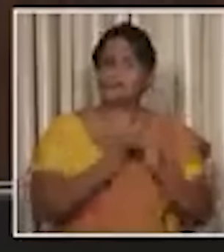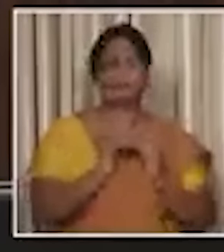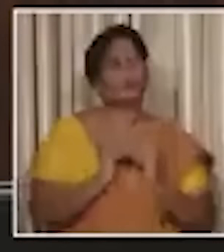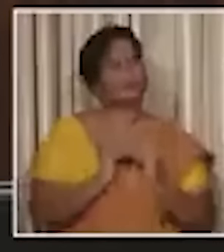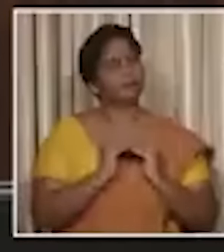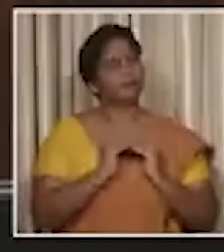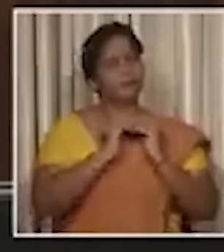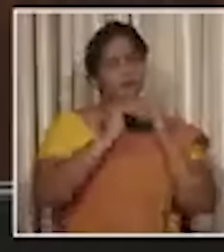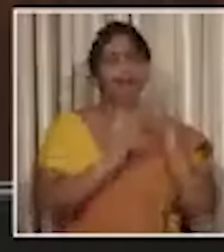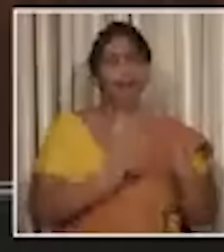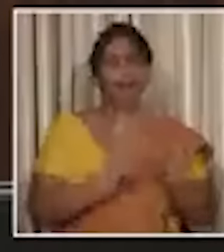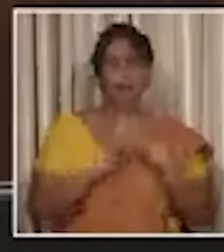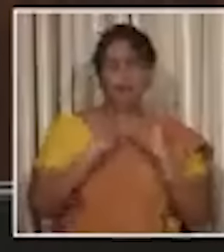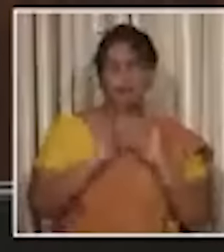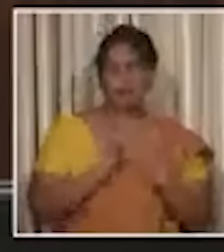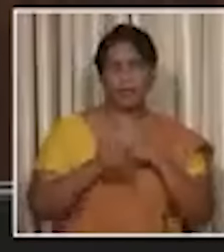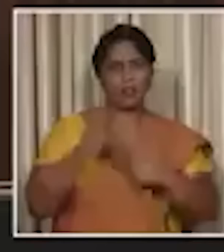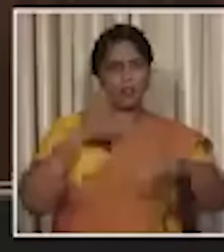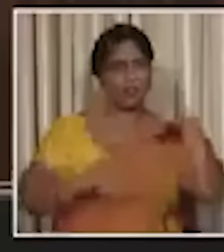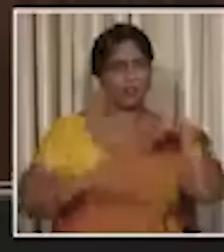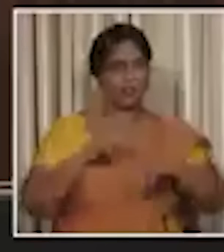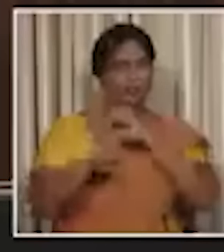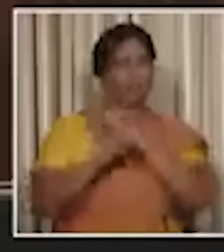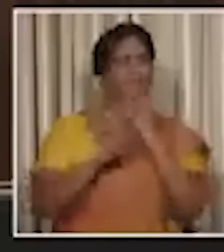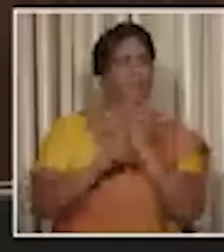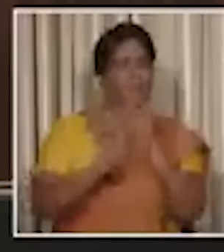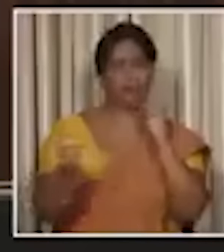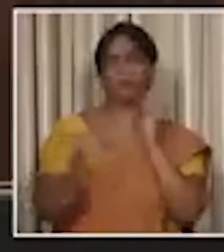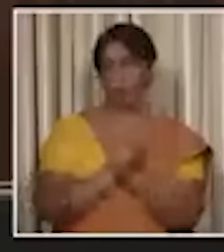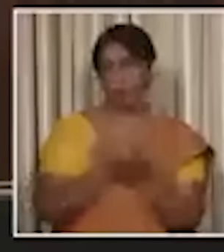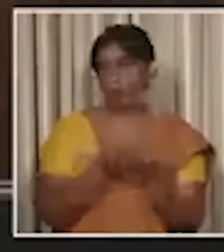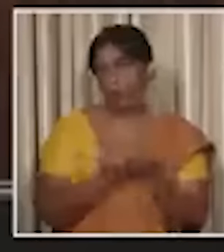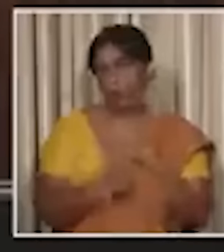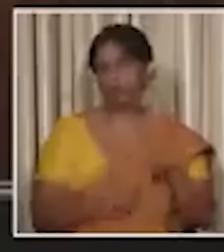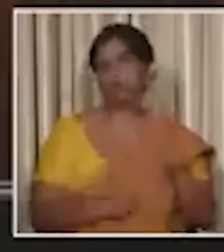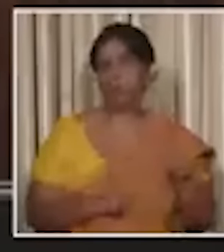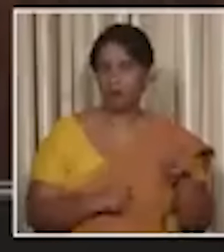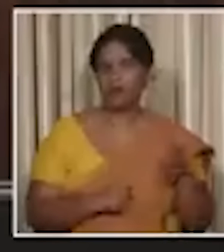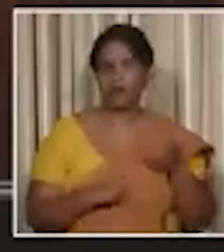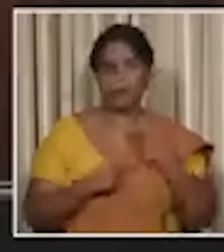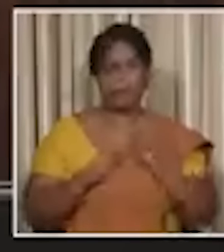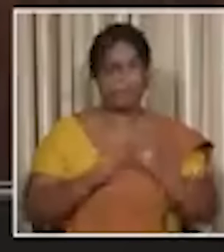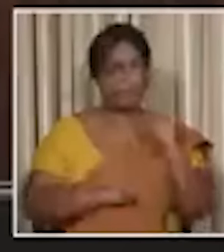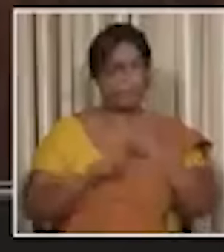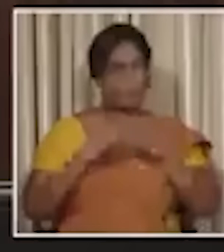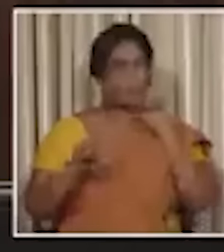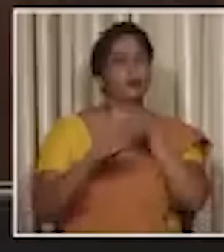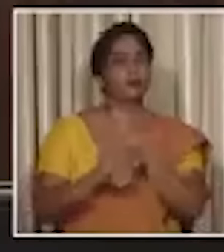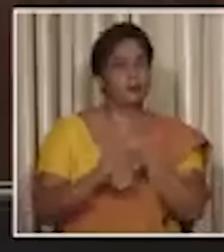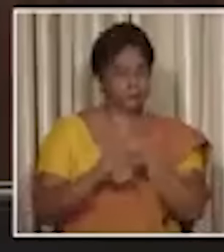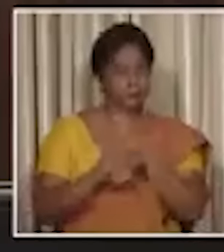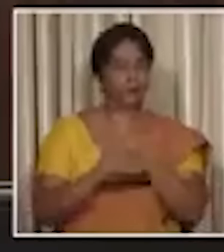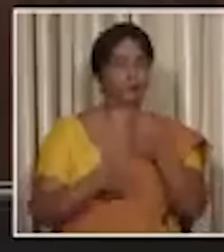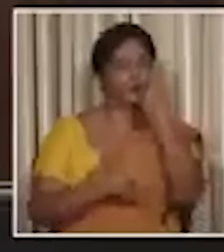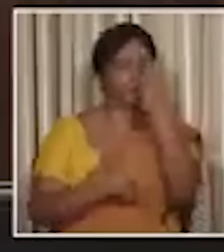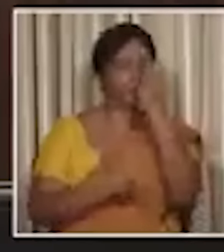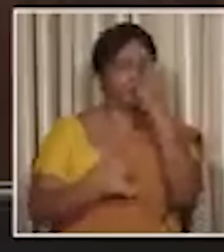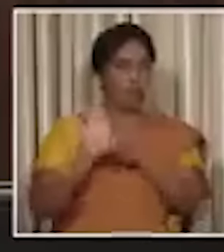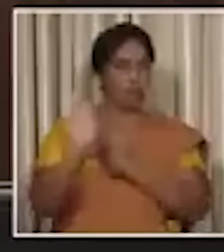சட்டத்தின் பரிகாரத்தை நாட முடியும் என்கின்றதான நம்பிக்கை பொதுமக்கள் இழந்திருக்கின்றார்கள். ஆகவே சட்டத்தின் மீதான நம்பிக்கை சுயாட்சி